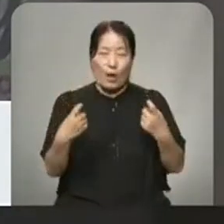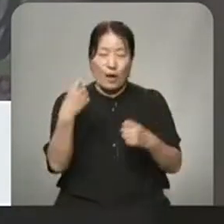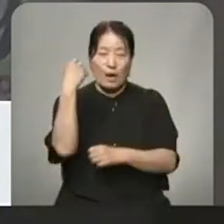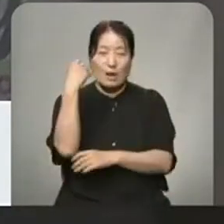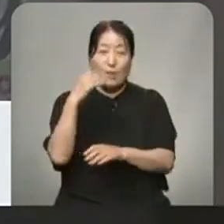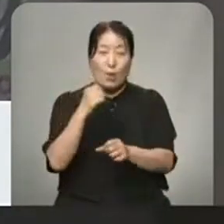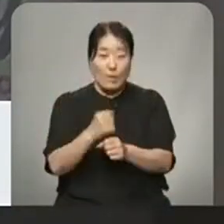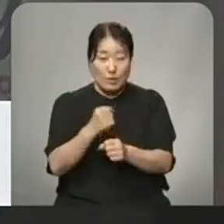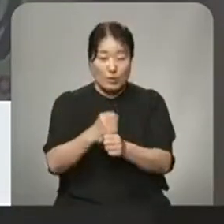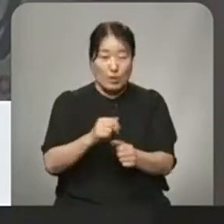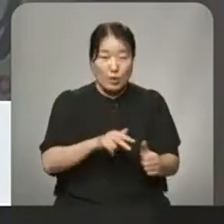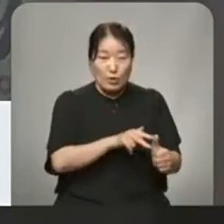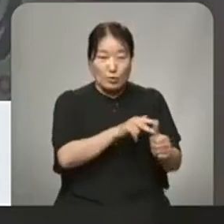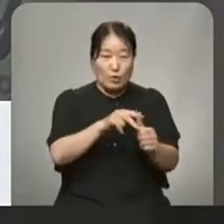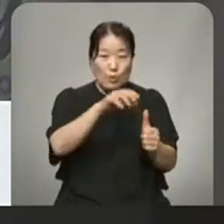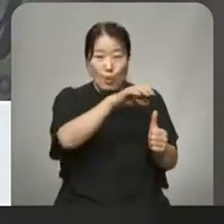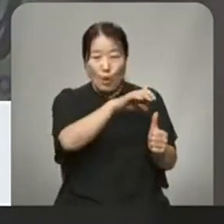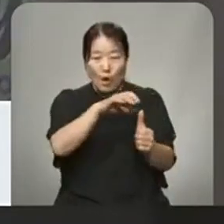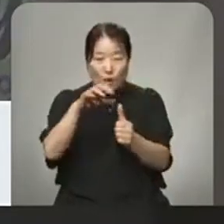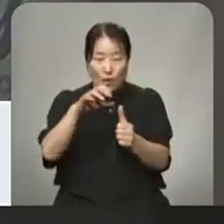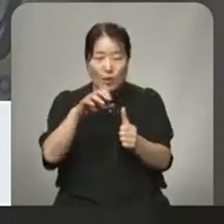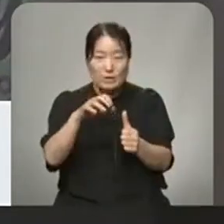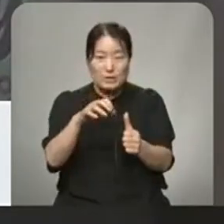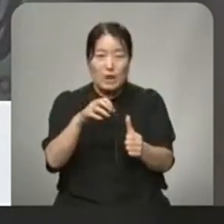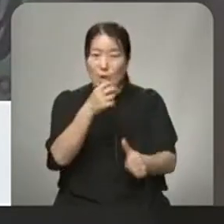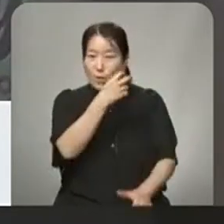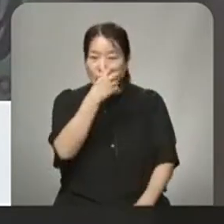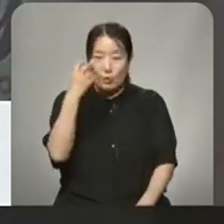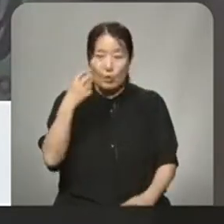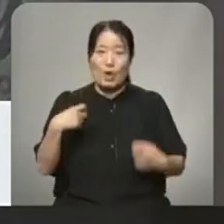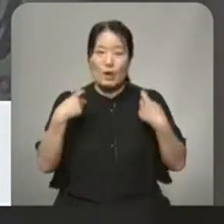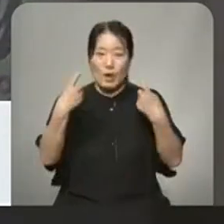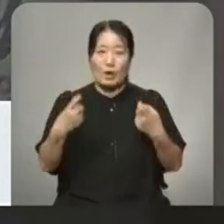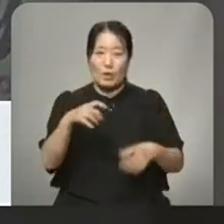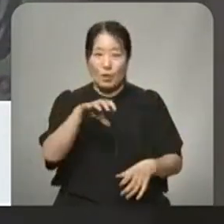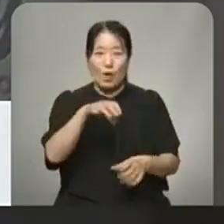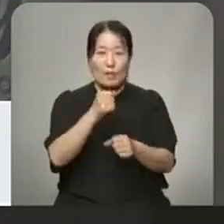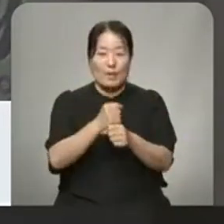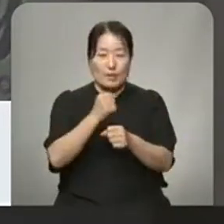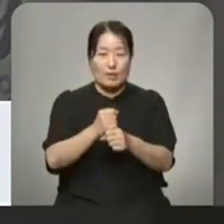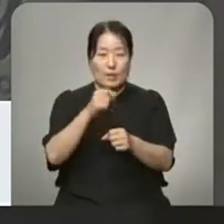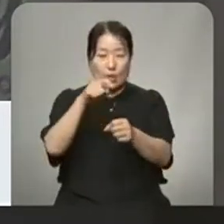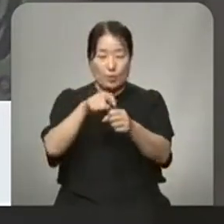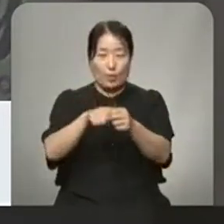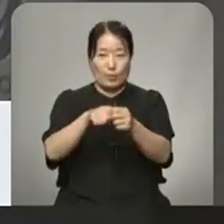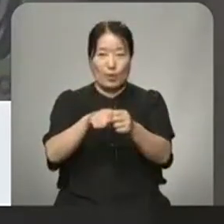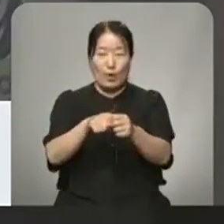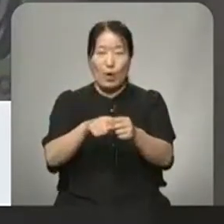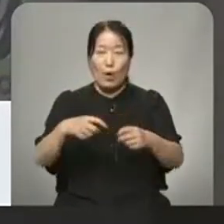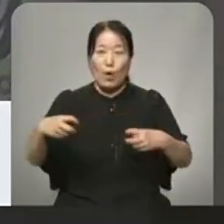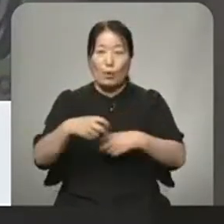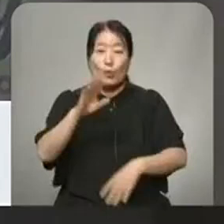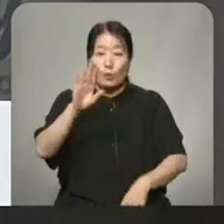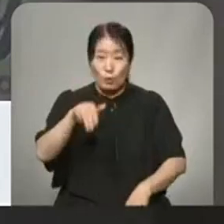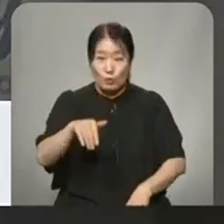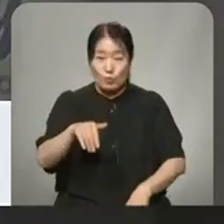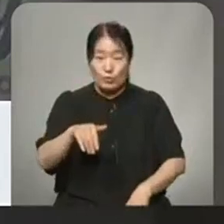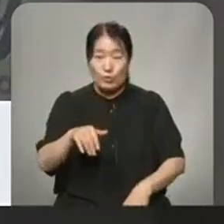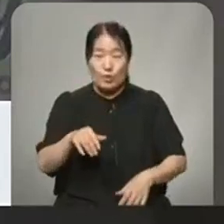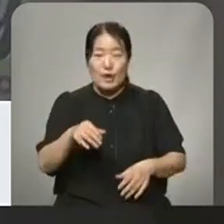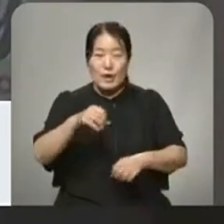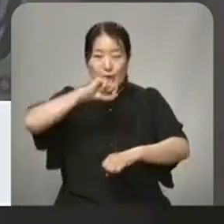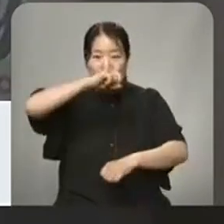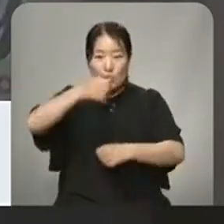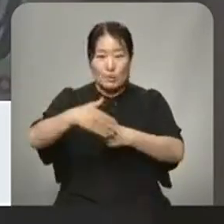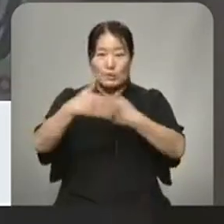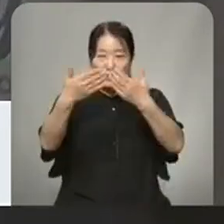빅데이터를 활용해 똑똑한 관광 도시로 거듭나겠다는 건데요. 국토교통부 공모사업에 선정되면서 1,000억 원대 개발 사업도 앞두고